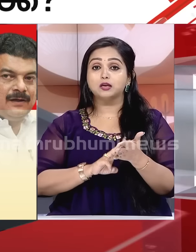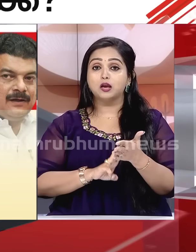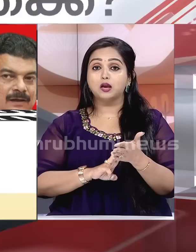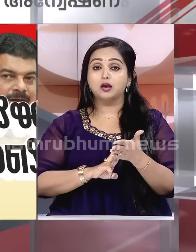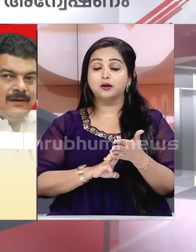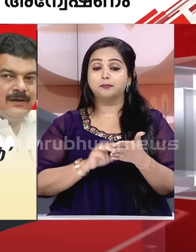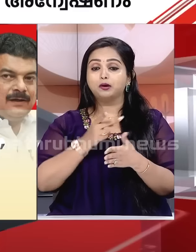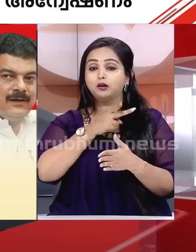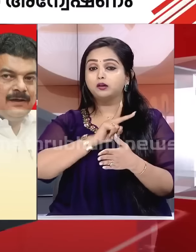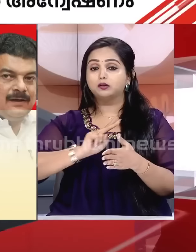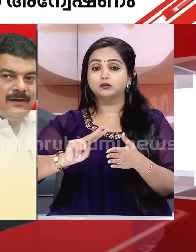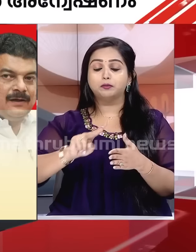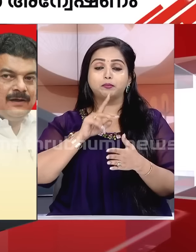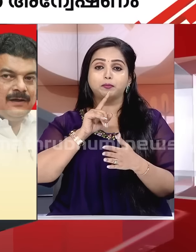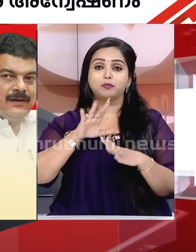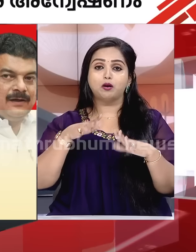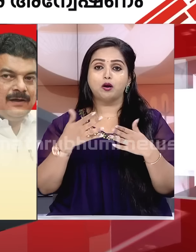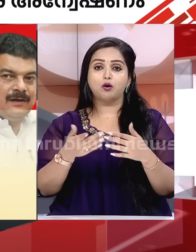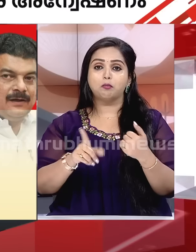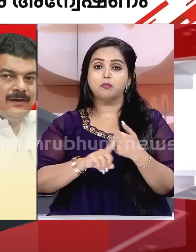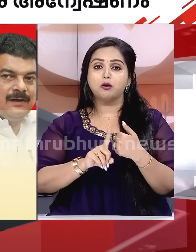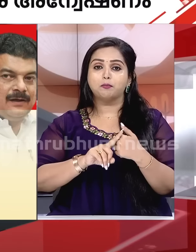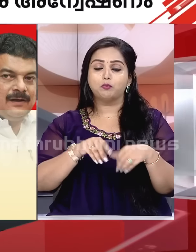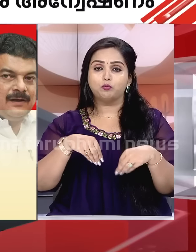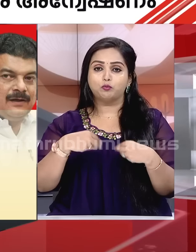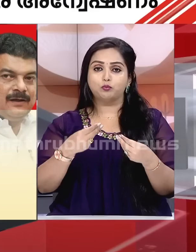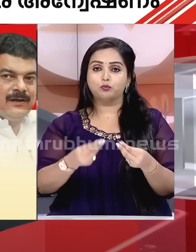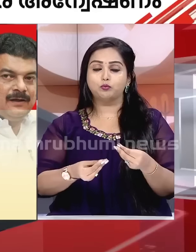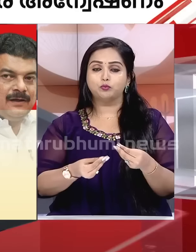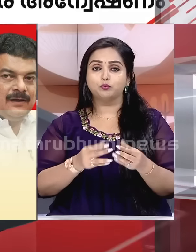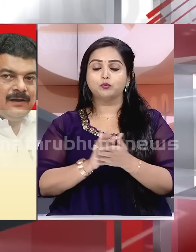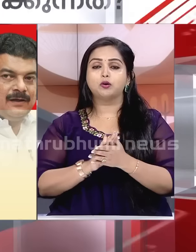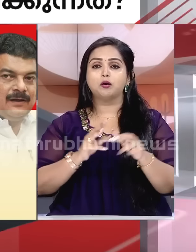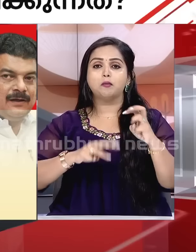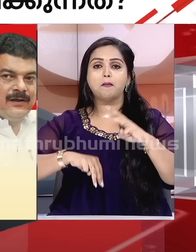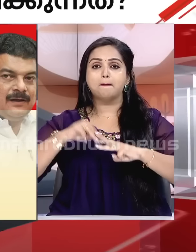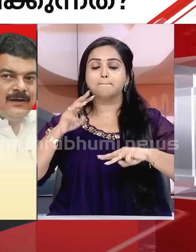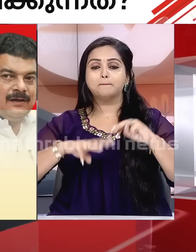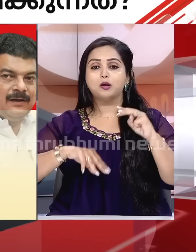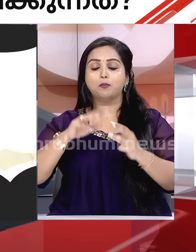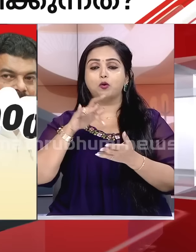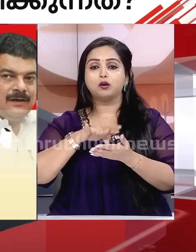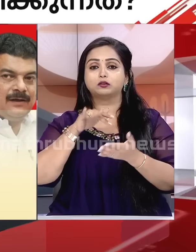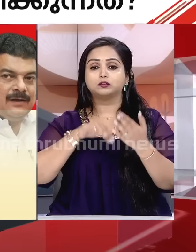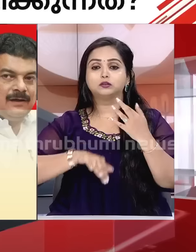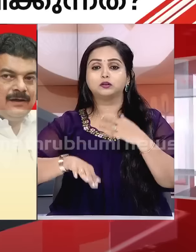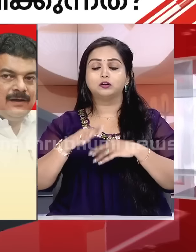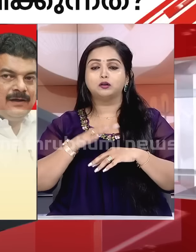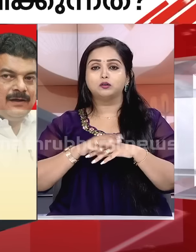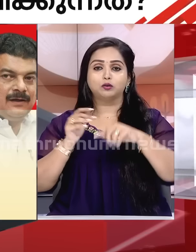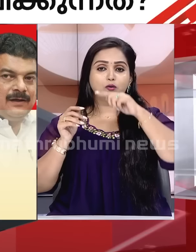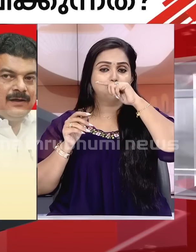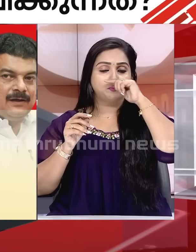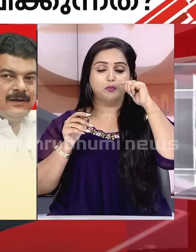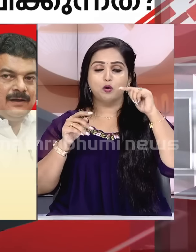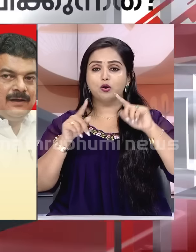ചെയ്യാതിരിക്കാൻ പറ്റിയില്ല. മുഖ്യമന്ത്രി ഇപ്പം നടപടി പതുക്കെ എടുത്തിരിക്കുന്നു. ഇത് മലപ്പുറത്തെ ഒരു താഫ്രി എന്ന ഒരു ഡ്രഗ്സ്